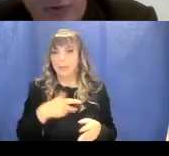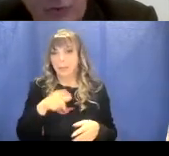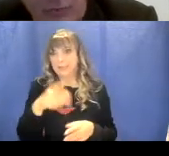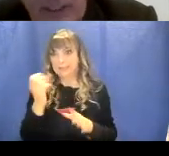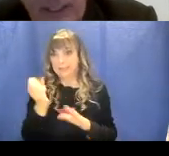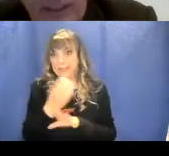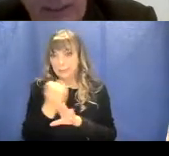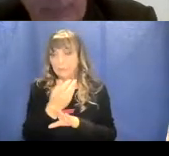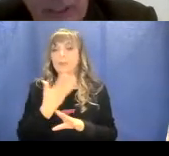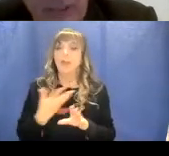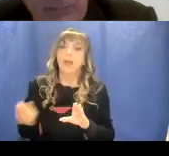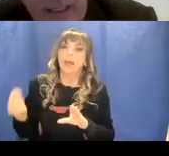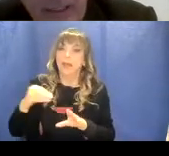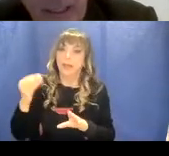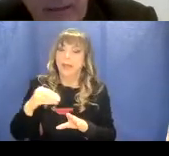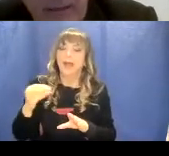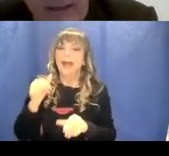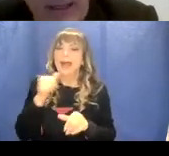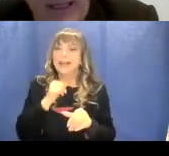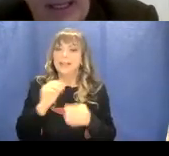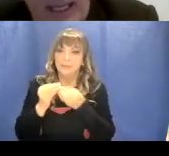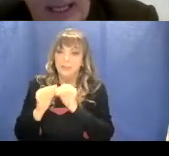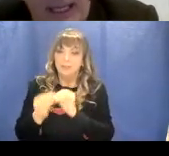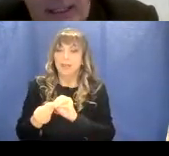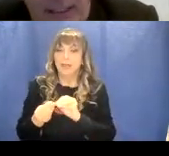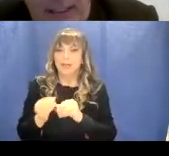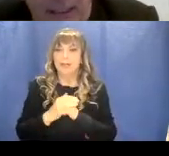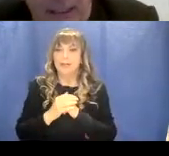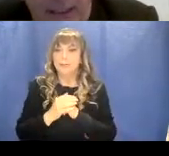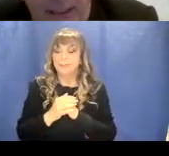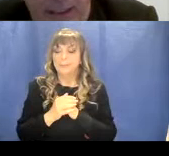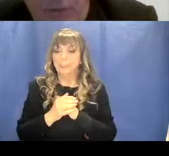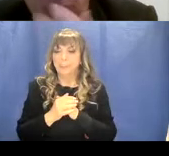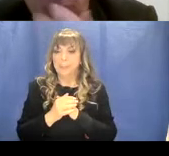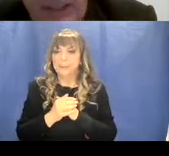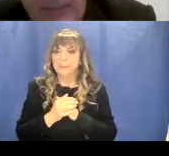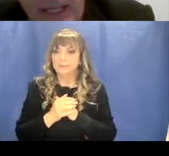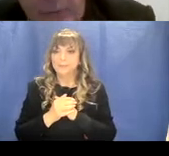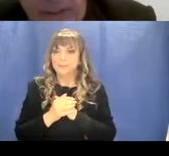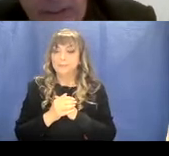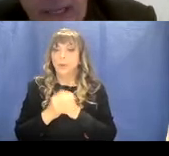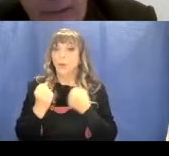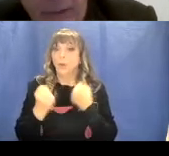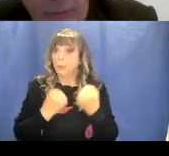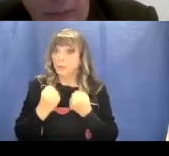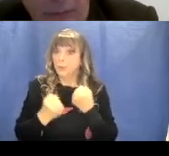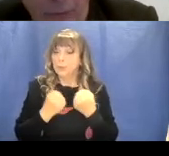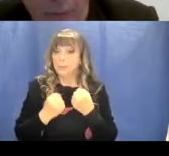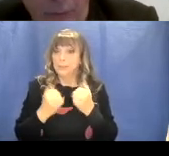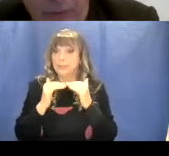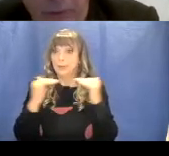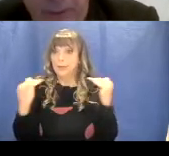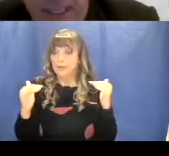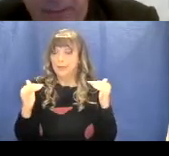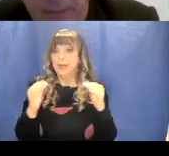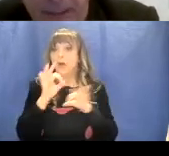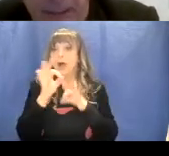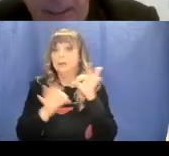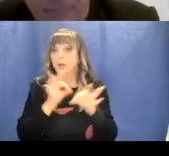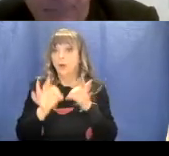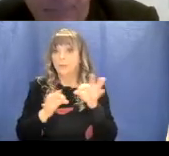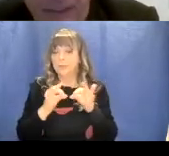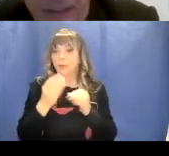aggiunti artificialmente e il comportamento a livello atomico di questi